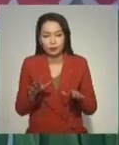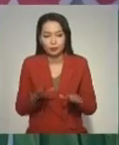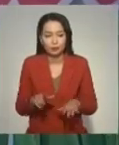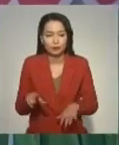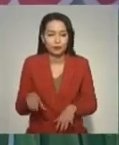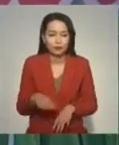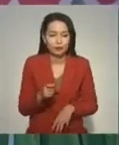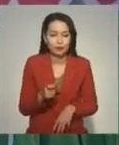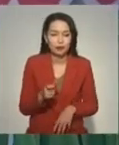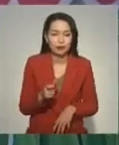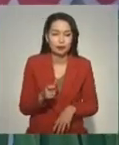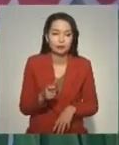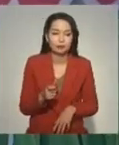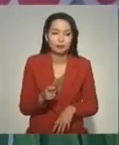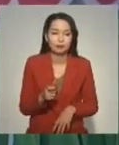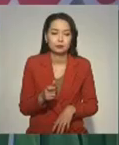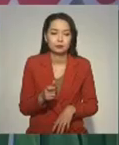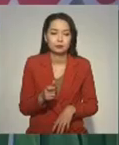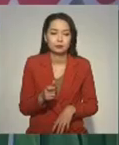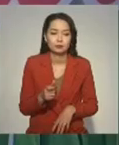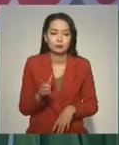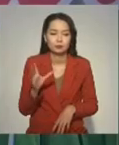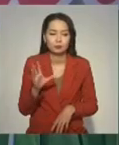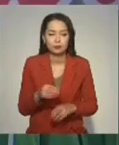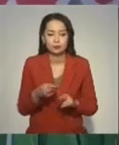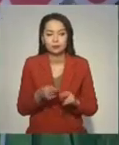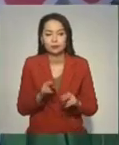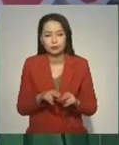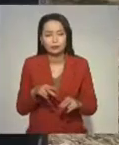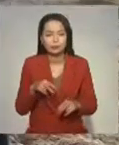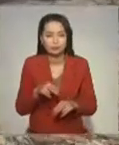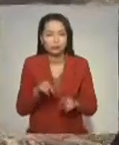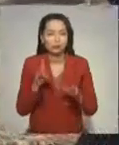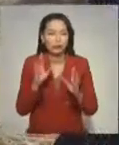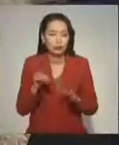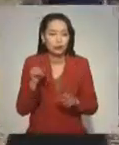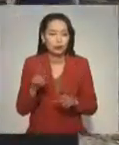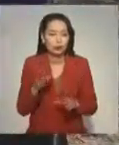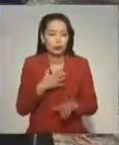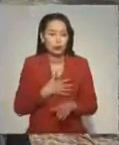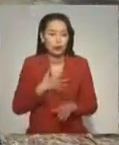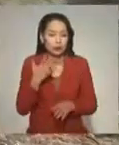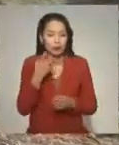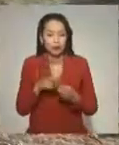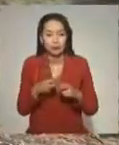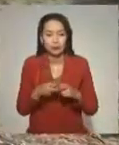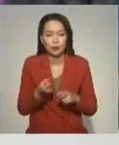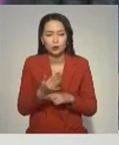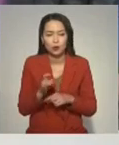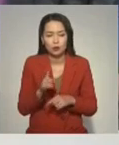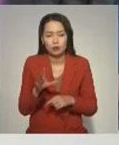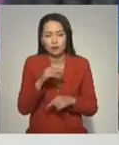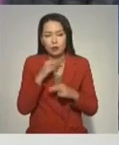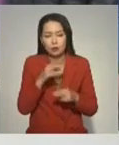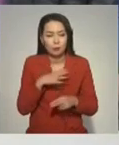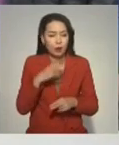трассы, и вот всю ночь переживаешь, как там будет. Со своими проблемами люди не раз обращались к местным властям,